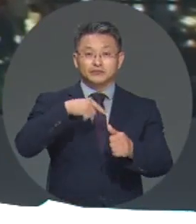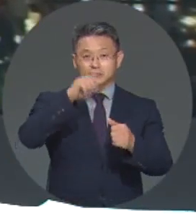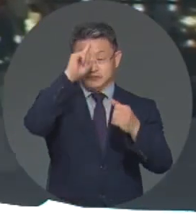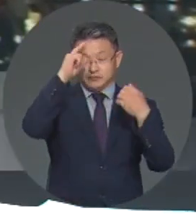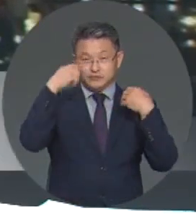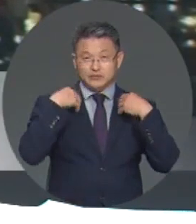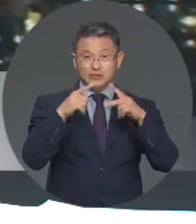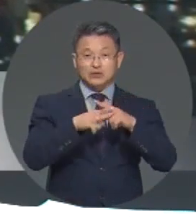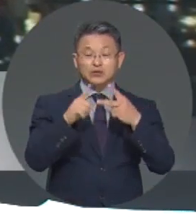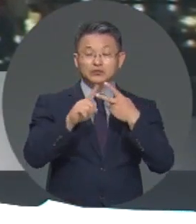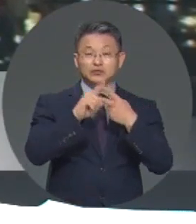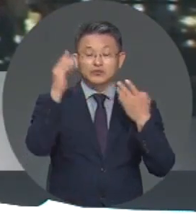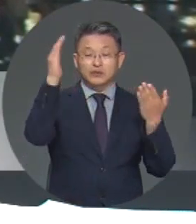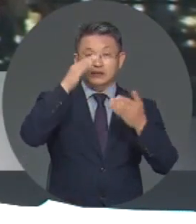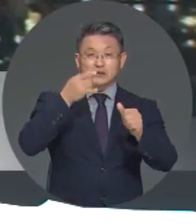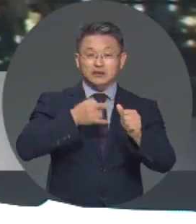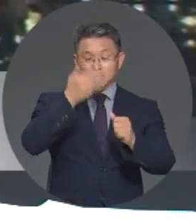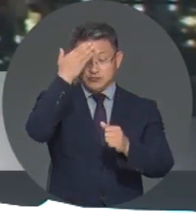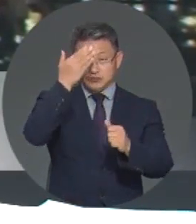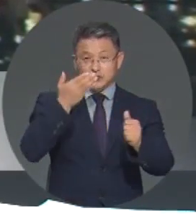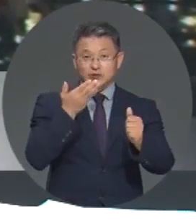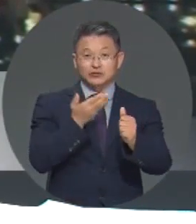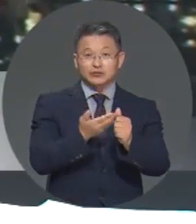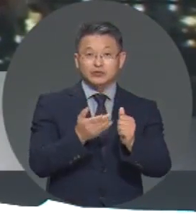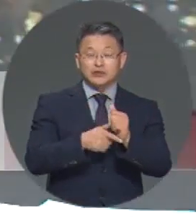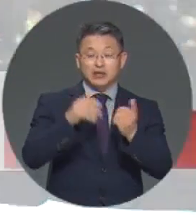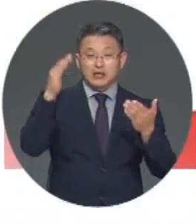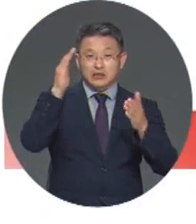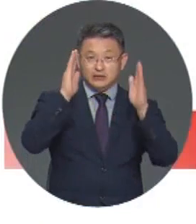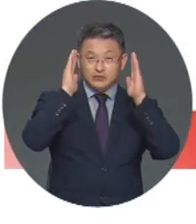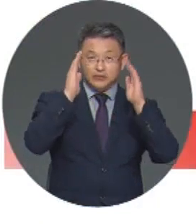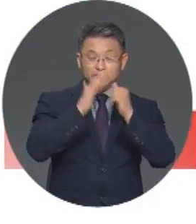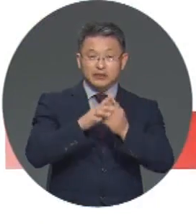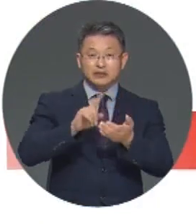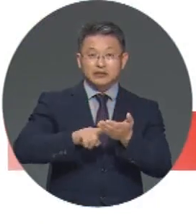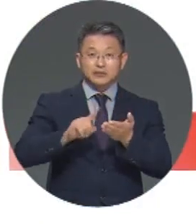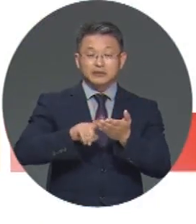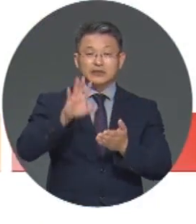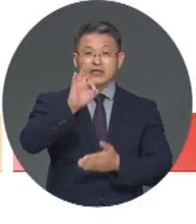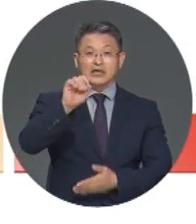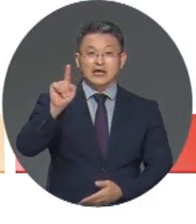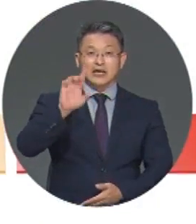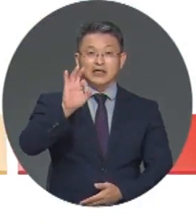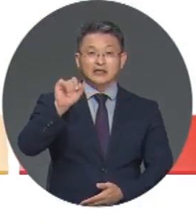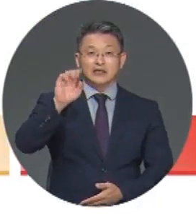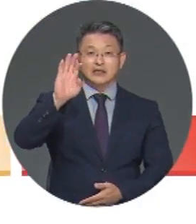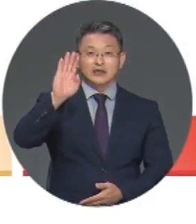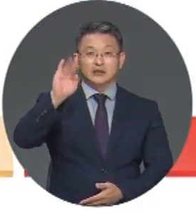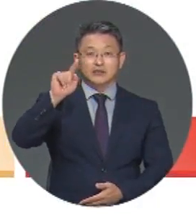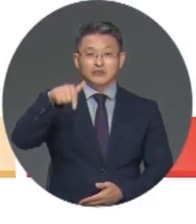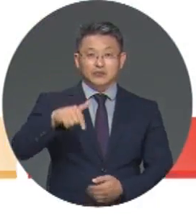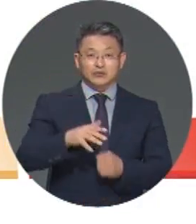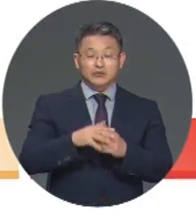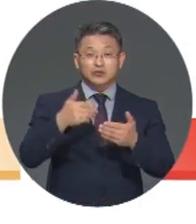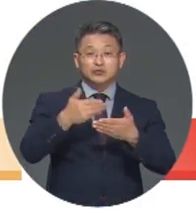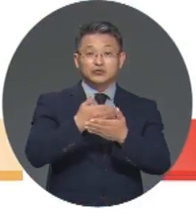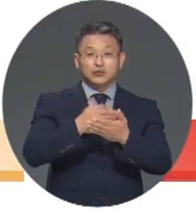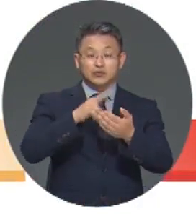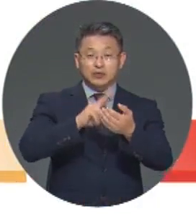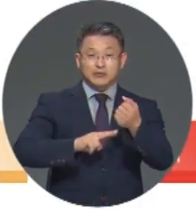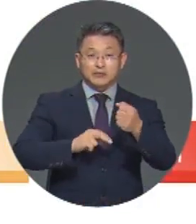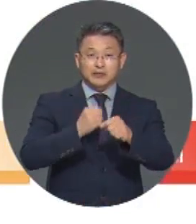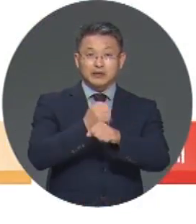경남교육청이 초중고교 학생에게 무료로 지급한 학습용 스마트 단말기 아이북이 지난달 중고거래 사이트에서